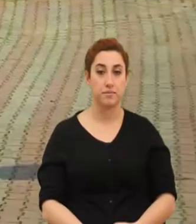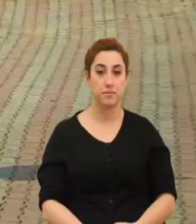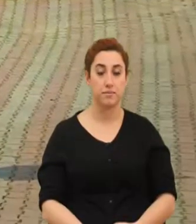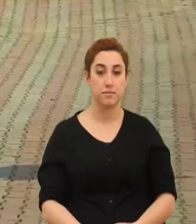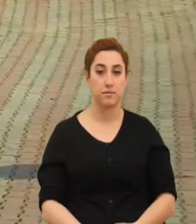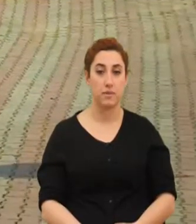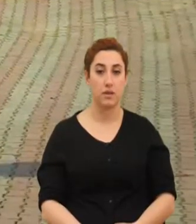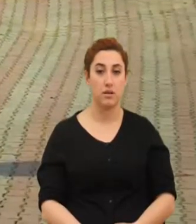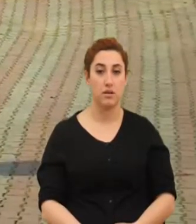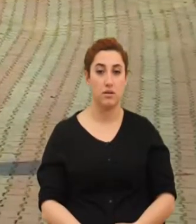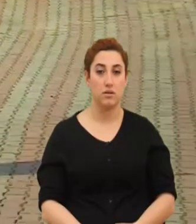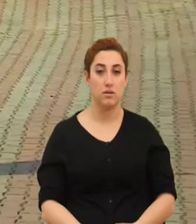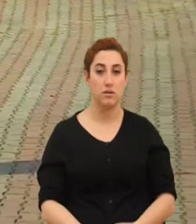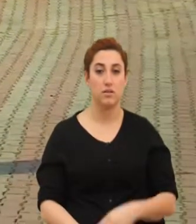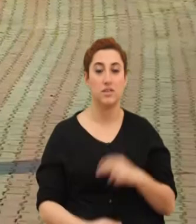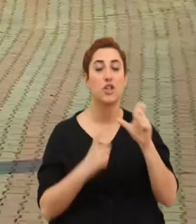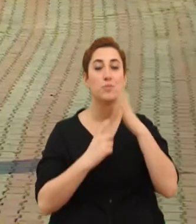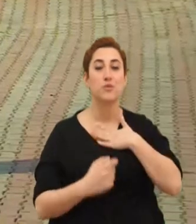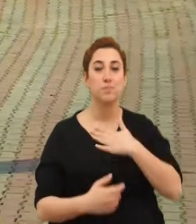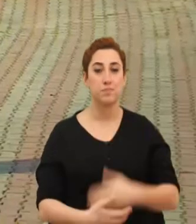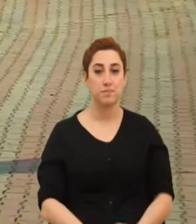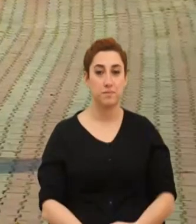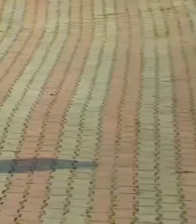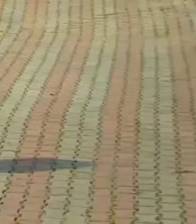El sallıyor arkasından.